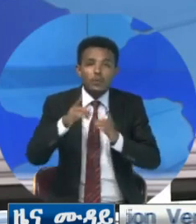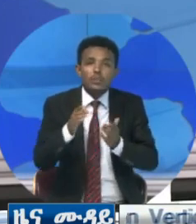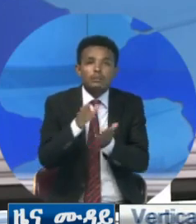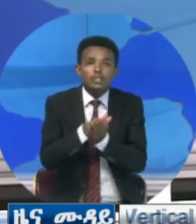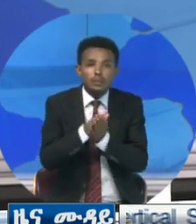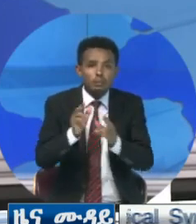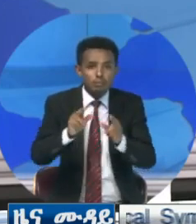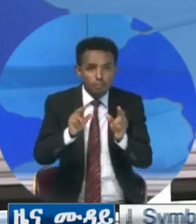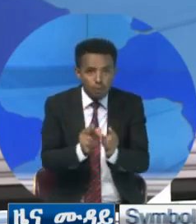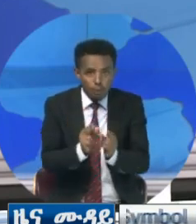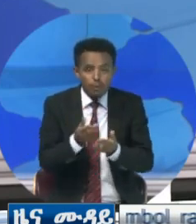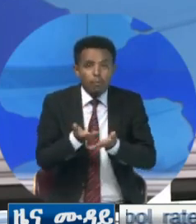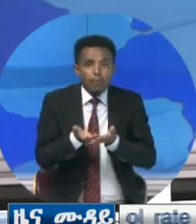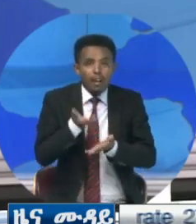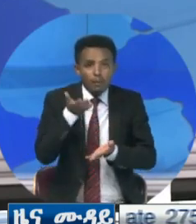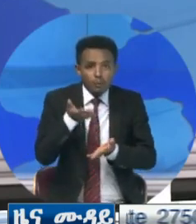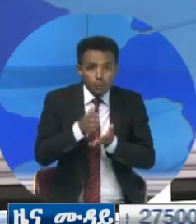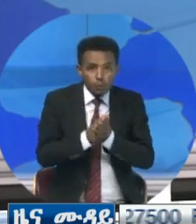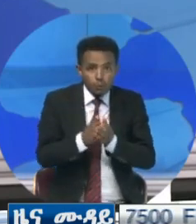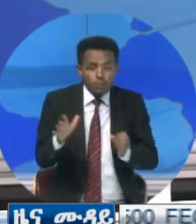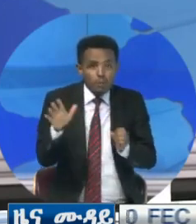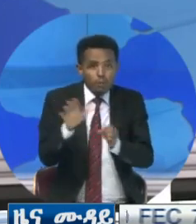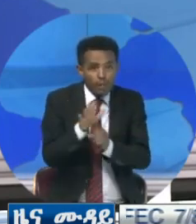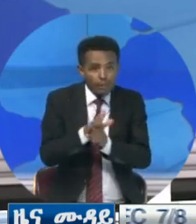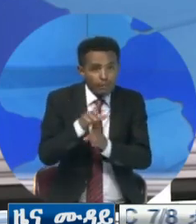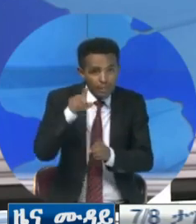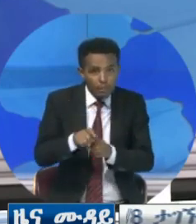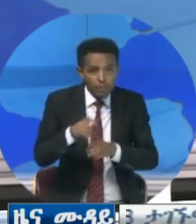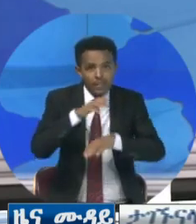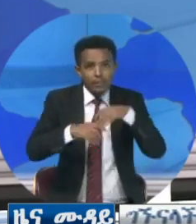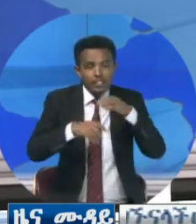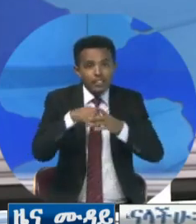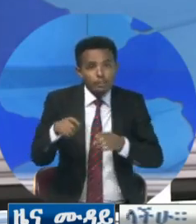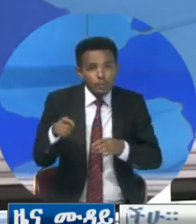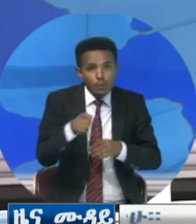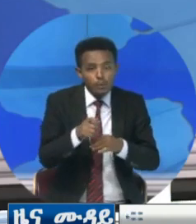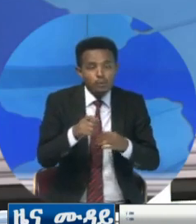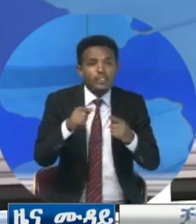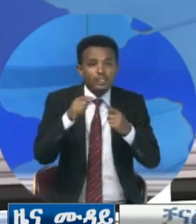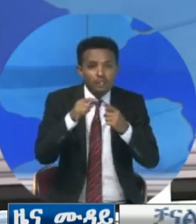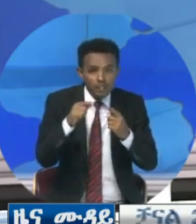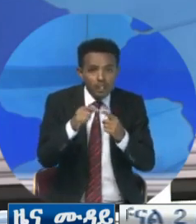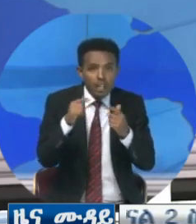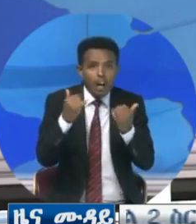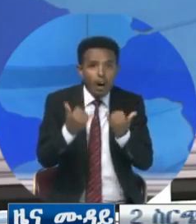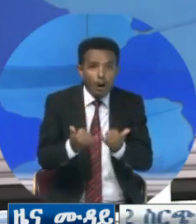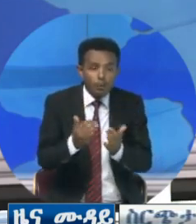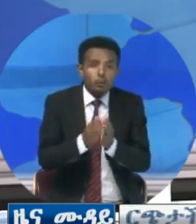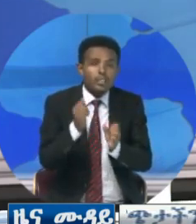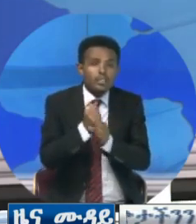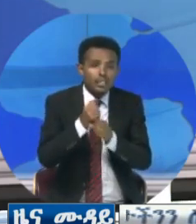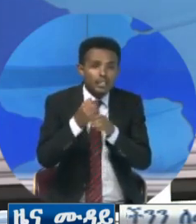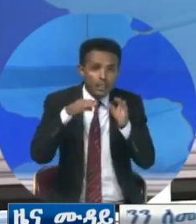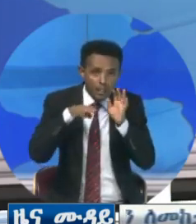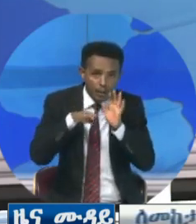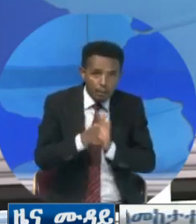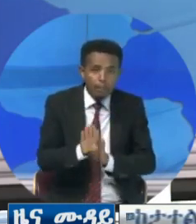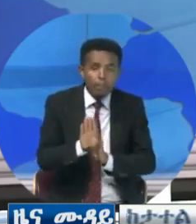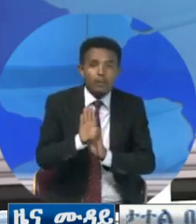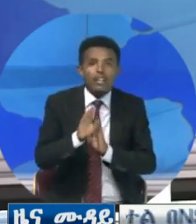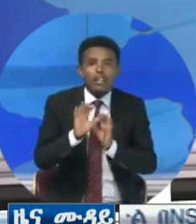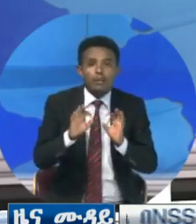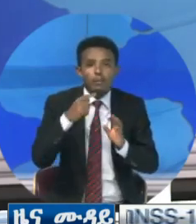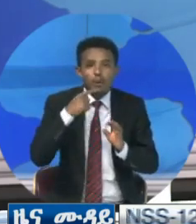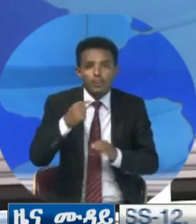እንደገለጸው ባለሀብቶቹን ለመደገፍ መሟላት የሚገባቸውን ነገሮች ያመቻቸ ቢሆንም እስካሁን ወደ ስራ የገባ ባለሀብት የለም ተብሏል። የዝብ አለም ጌታነህ